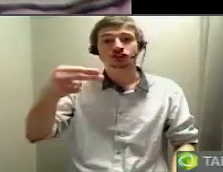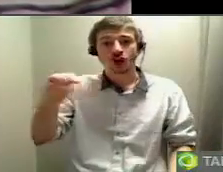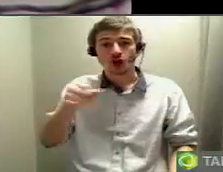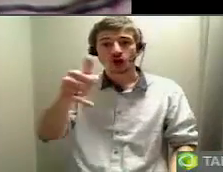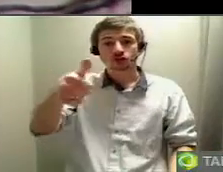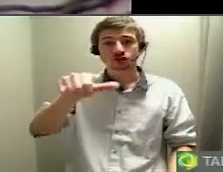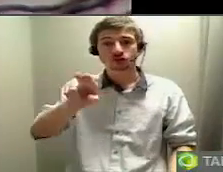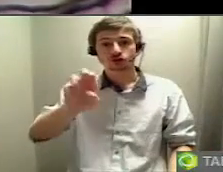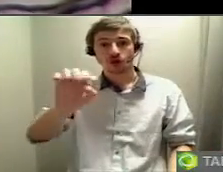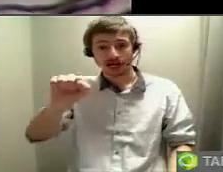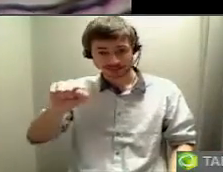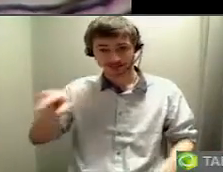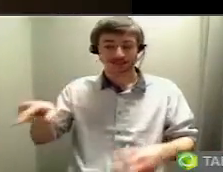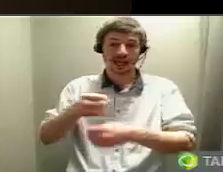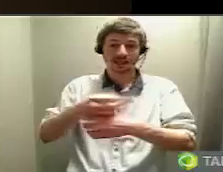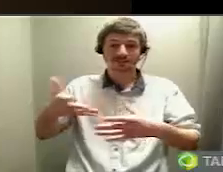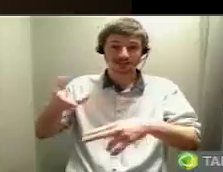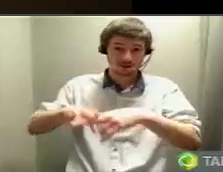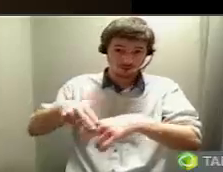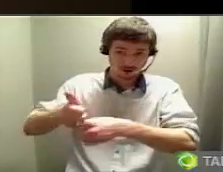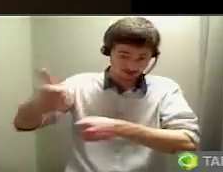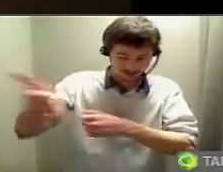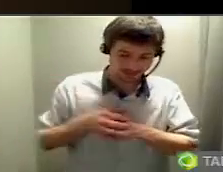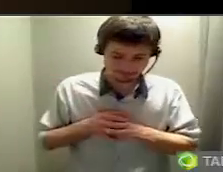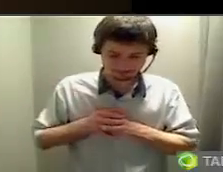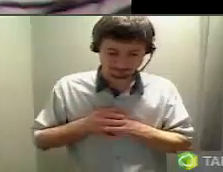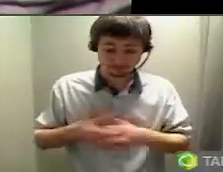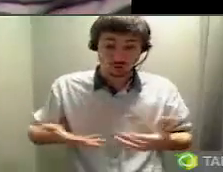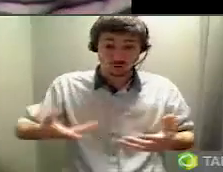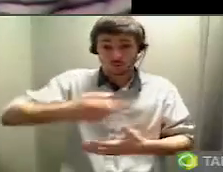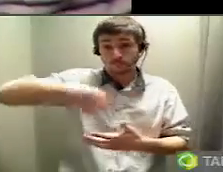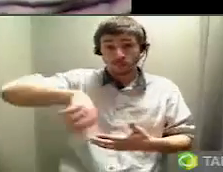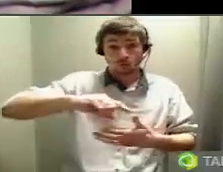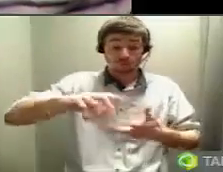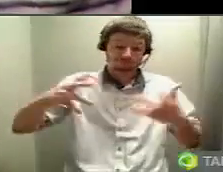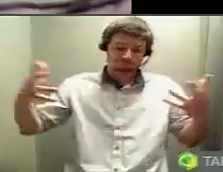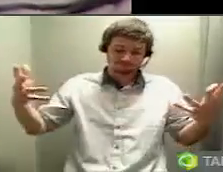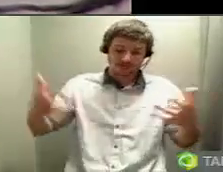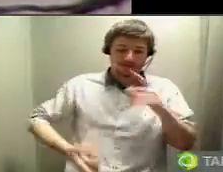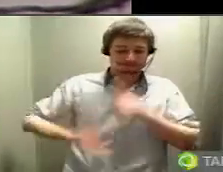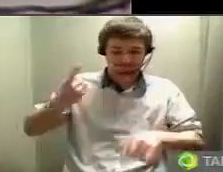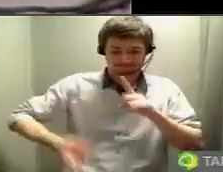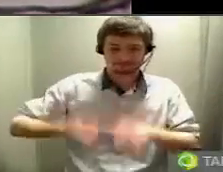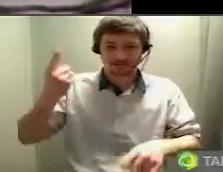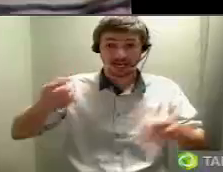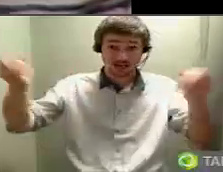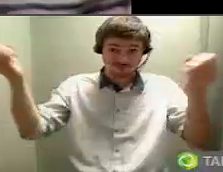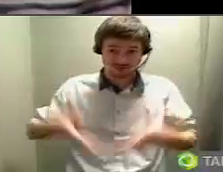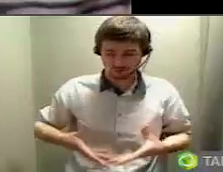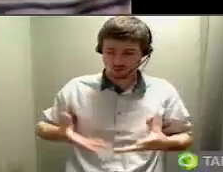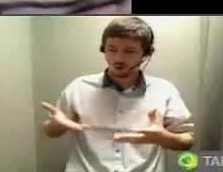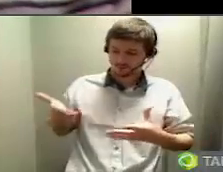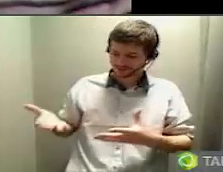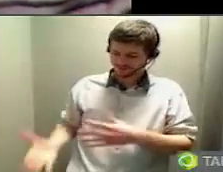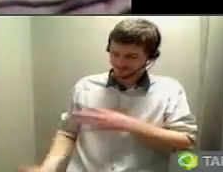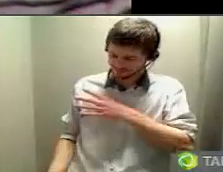mort l'an prochain. Voilà, donc pour nous c'est un élément fort de faire en sorte que ces jeunes montent des projets, les amènent à